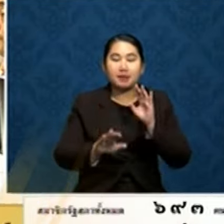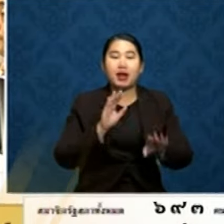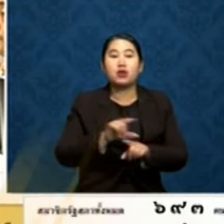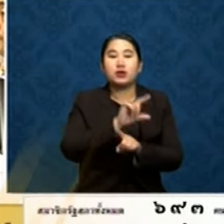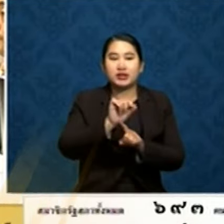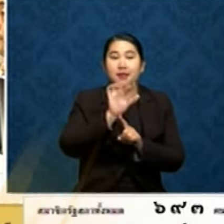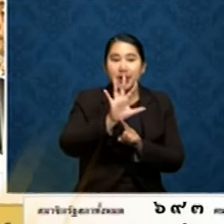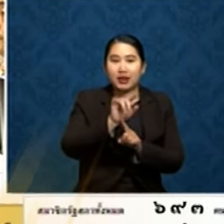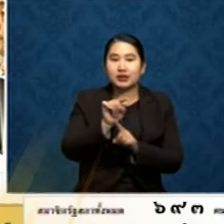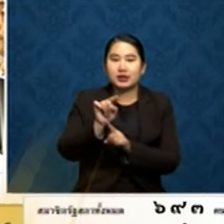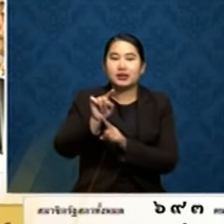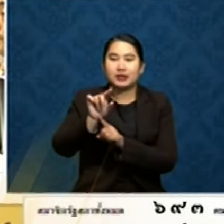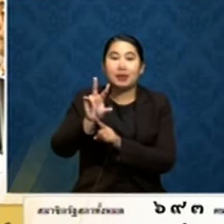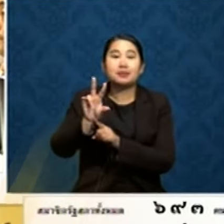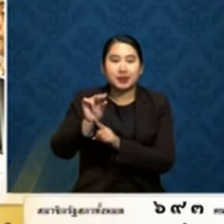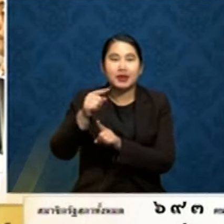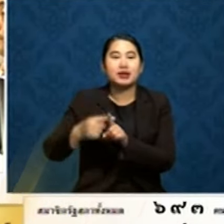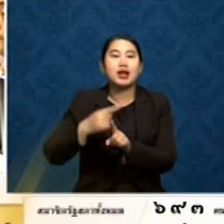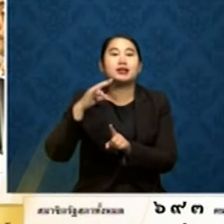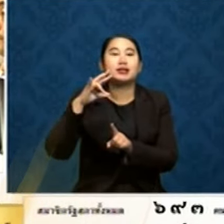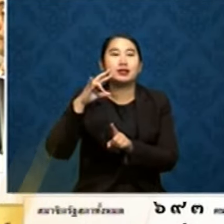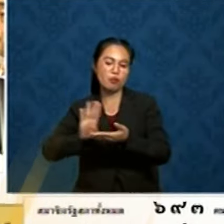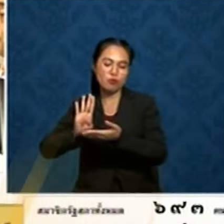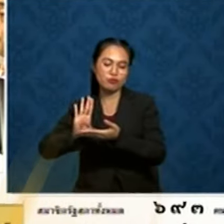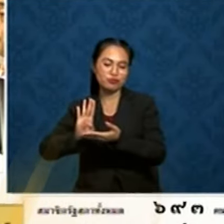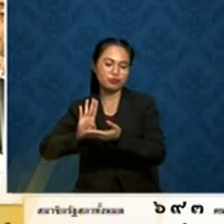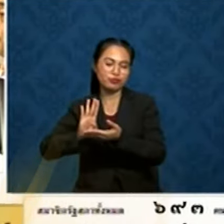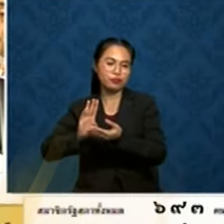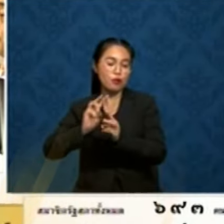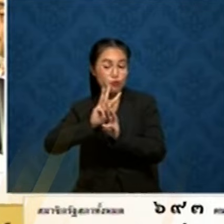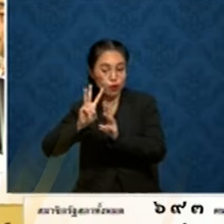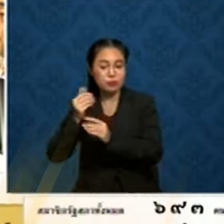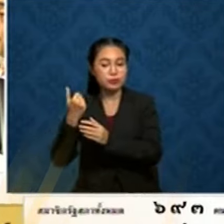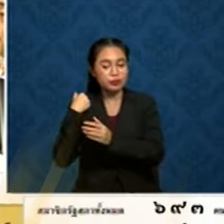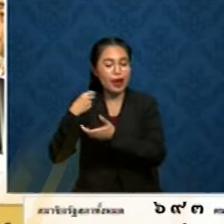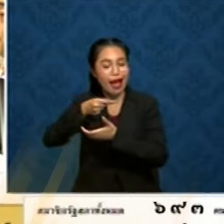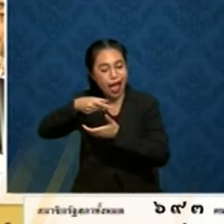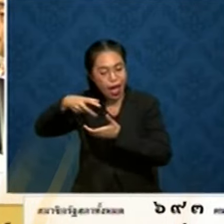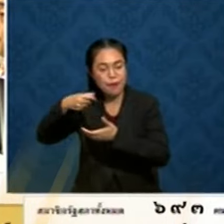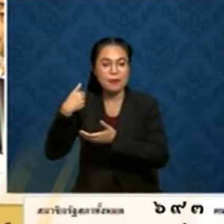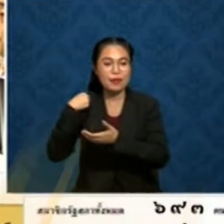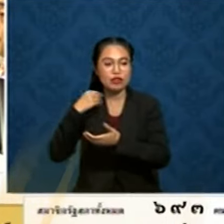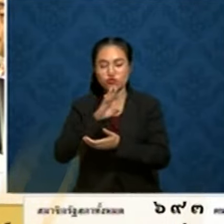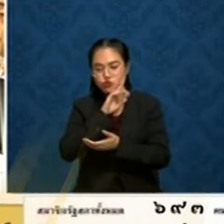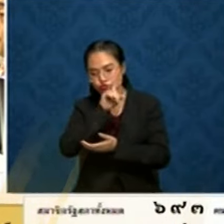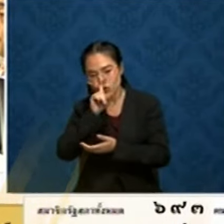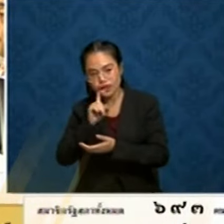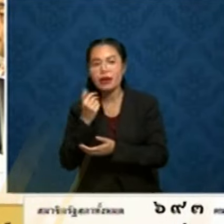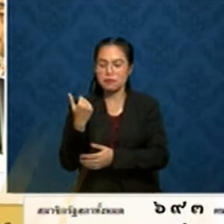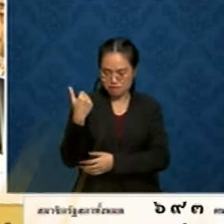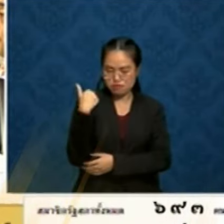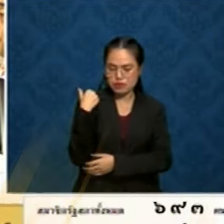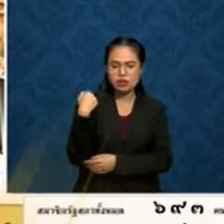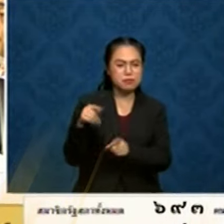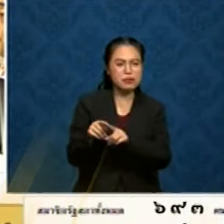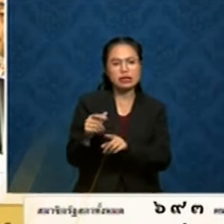ที่ 25ถึงวันที่ 30เดือนกรกฎาคมเดือนนี้นะครับยังคงมีทุกอย่างนะครับท่านสงสัยมามี blockchainมยมีนะ